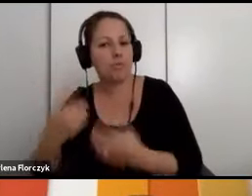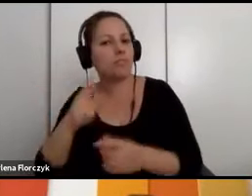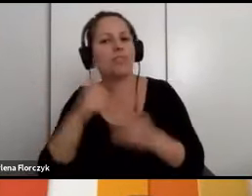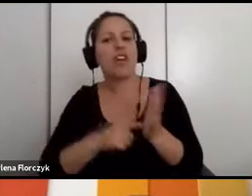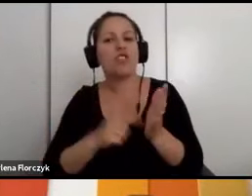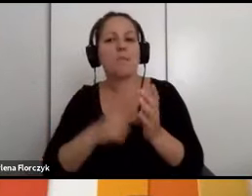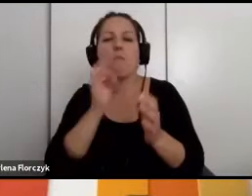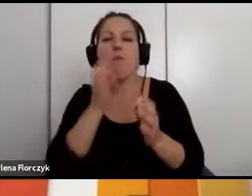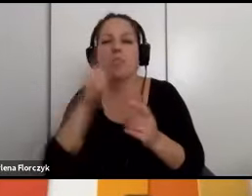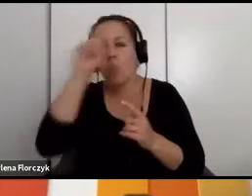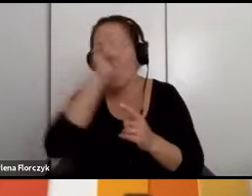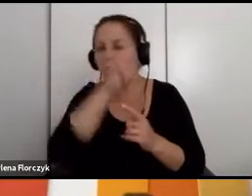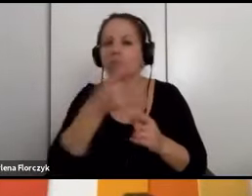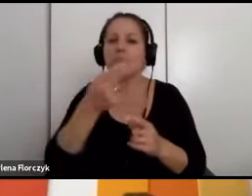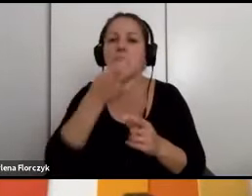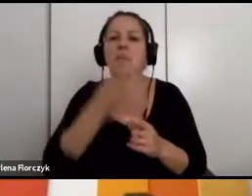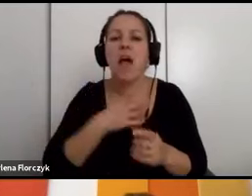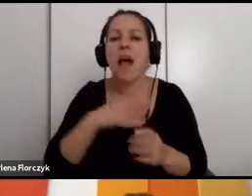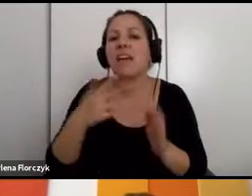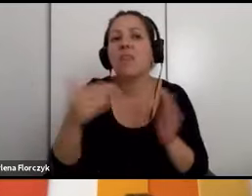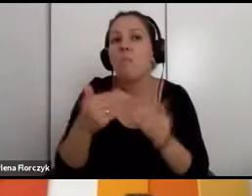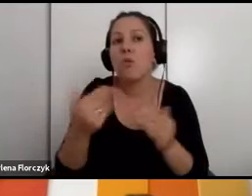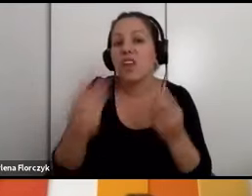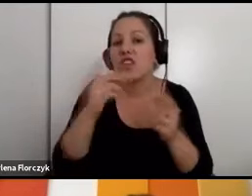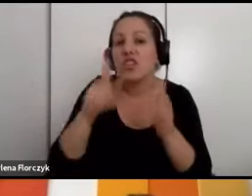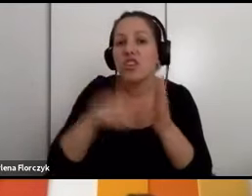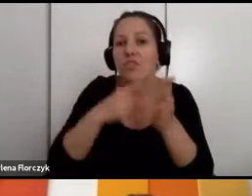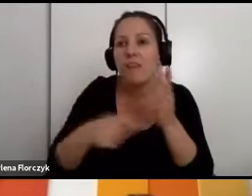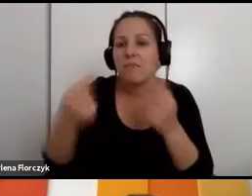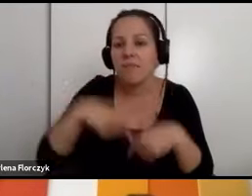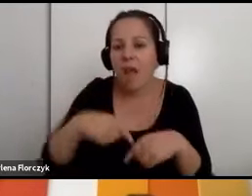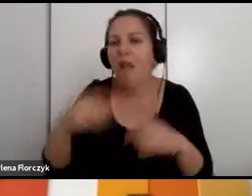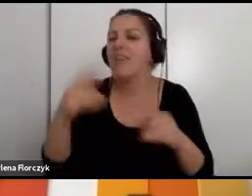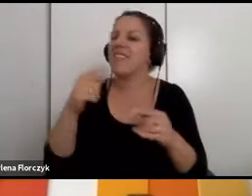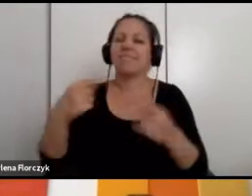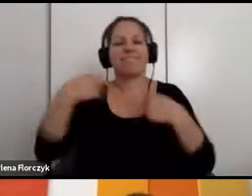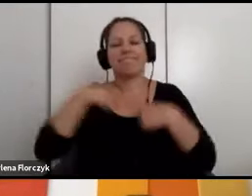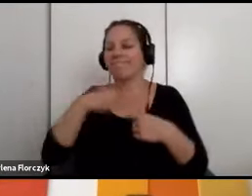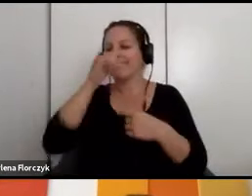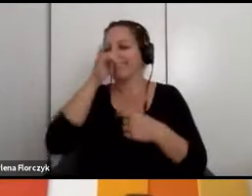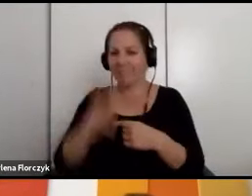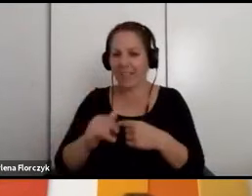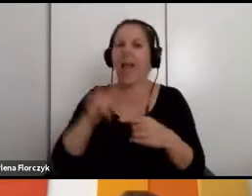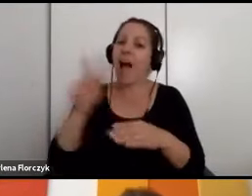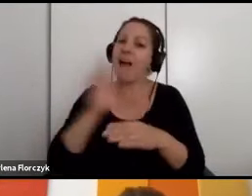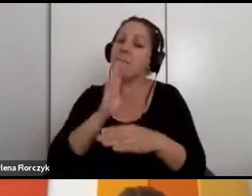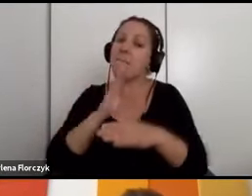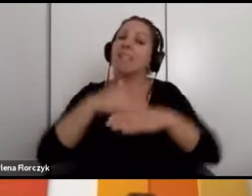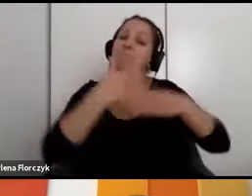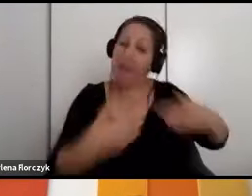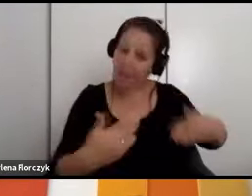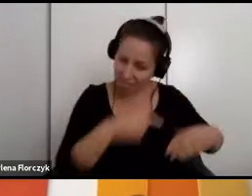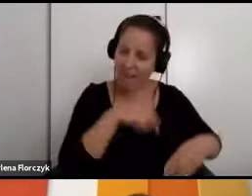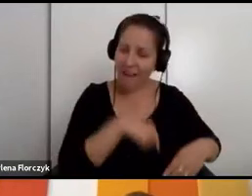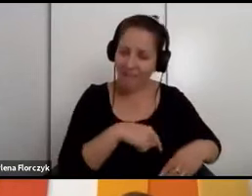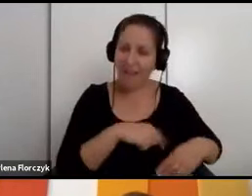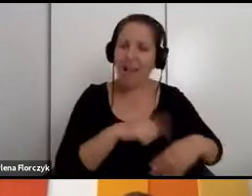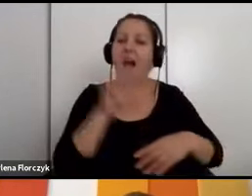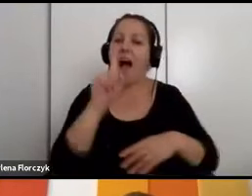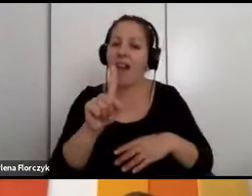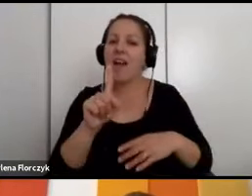odsyłamy młodych ludzi, którzy pytają, a kiedy można jeszcze raz przyjść? I my wtedy, a jeszcze raz to nie do nas, chyba że na spektakl. Ale,